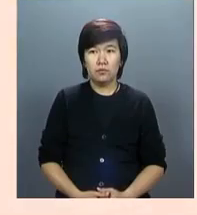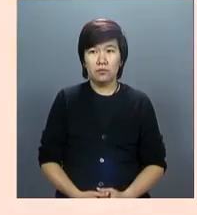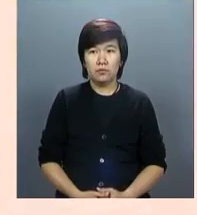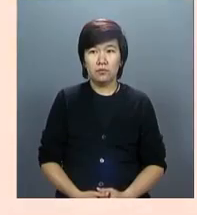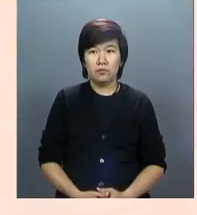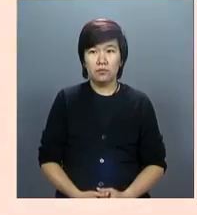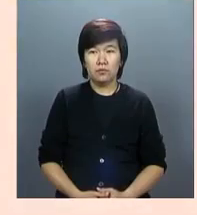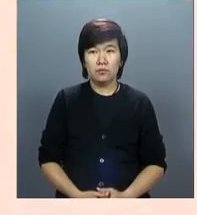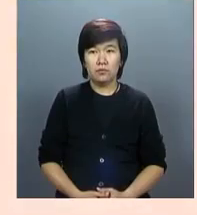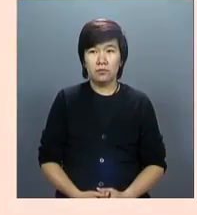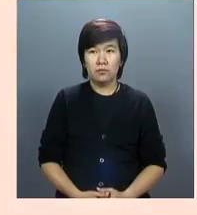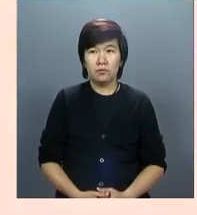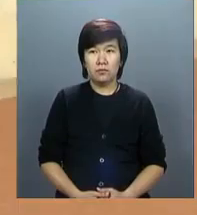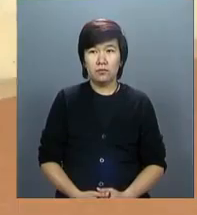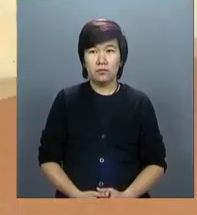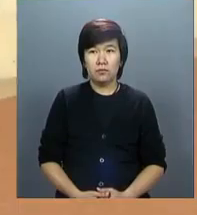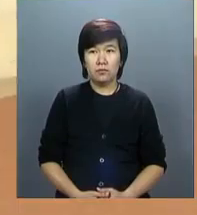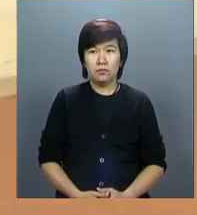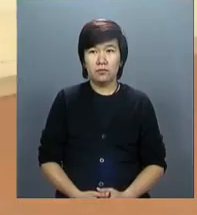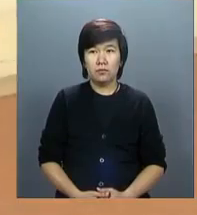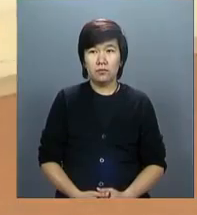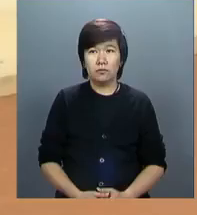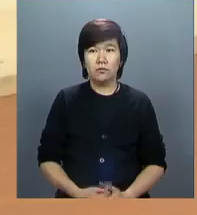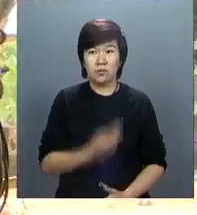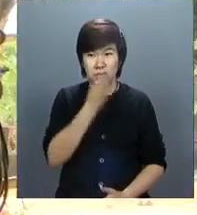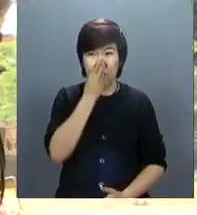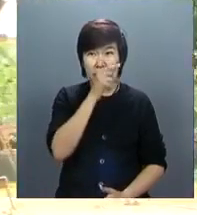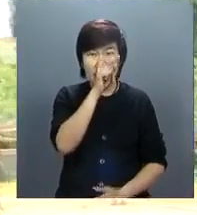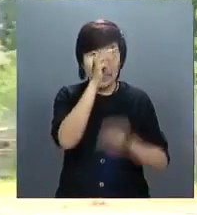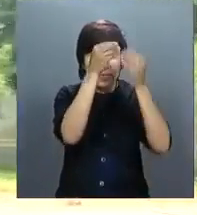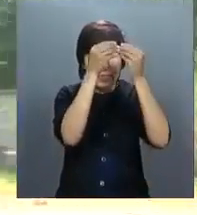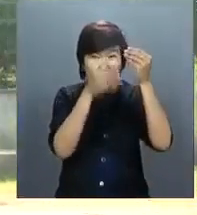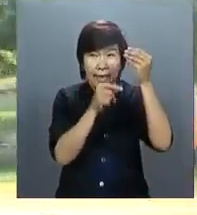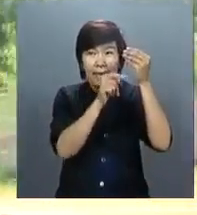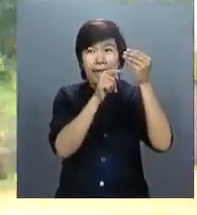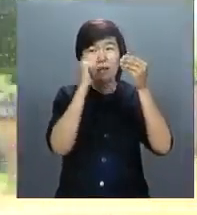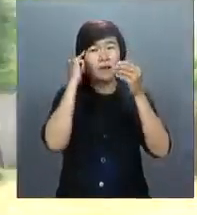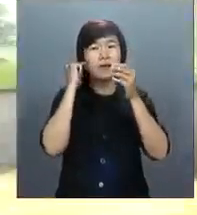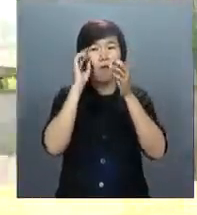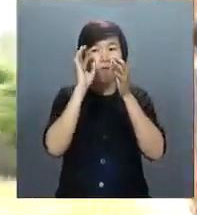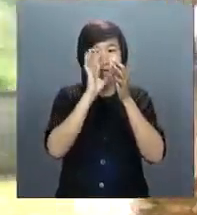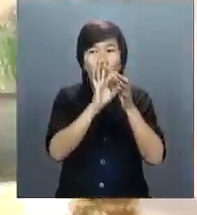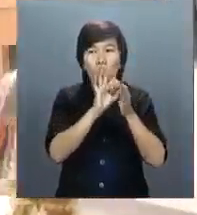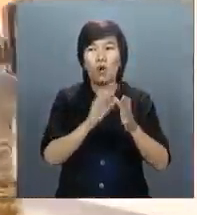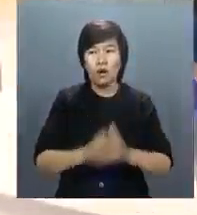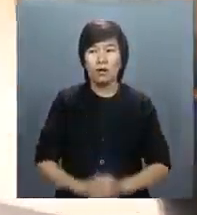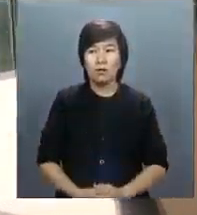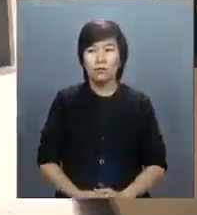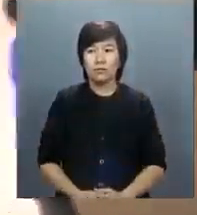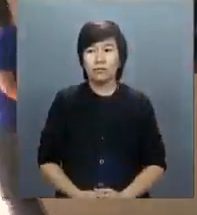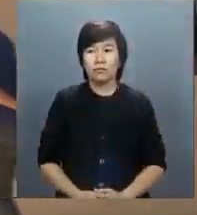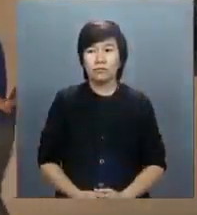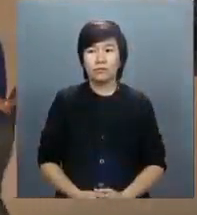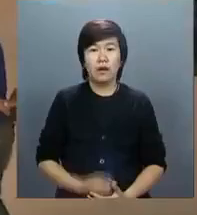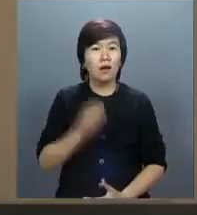รอยแตกร้าวบริเวณกำแพงและคานหลังคาบ้านของนายนิลันสุกุลสร้างความกังวลใจและหวาดผวาแก่ผู้อาศัยเพราะแม้บ้